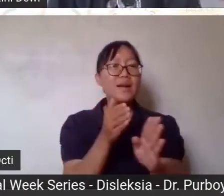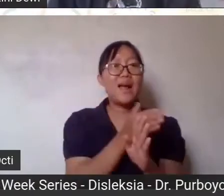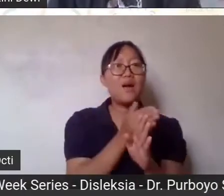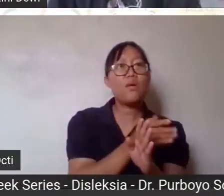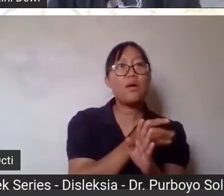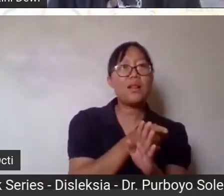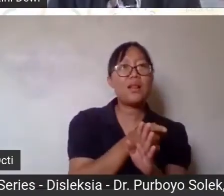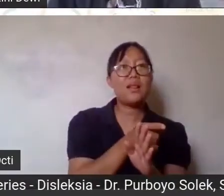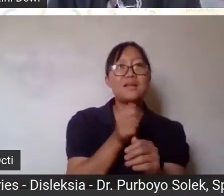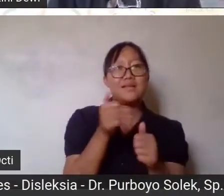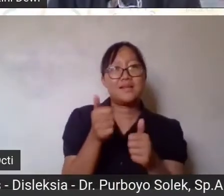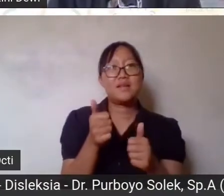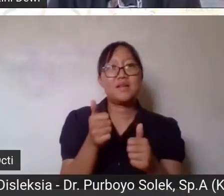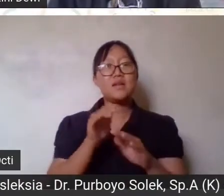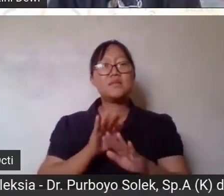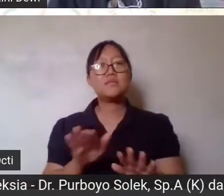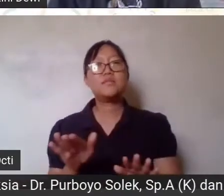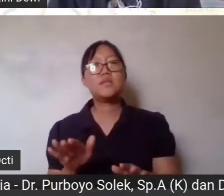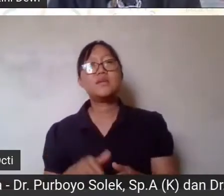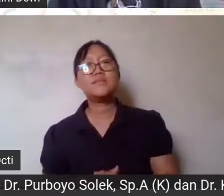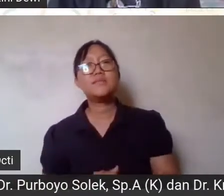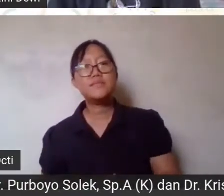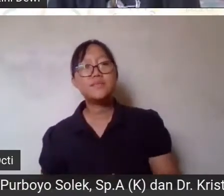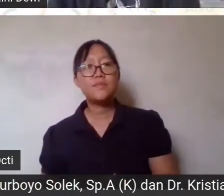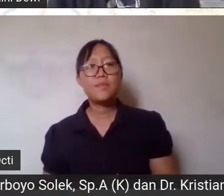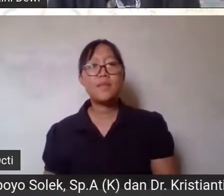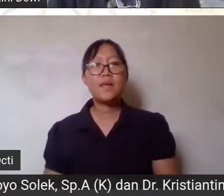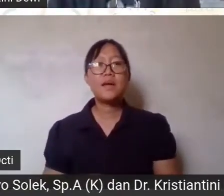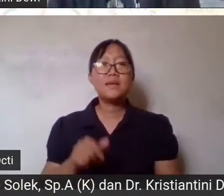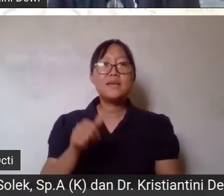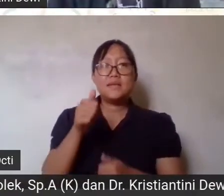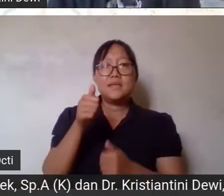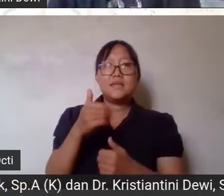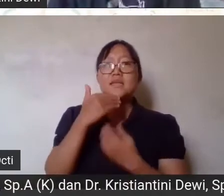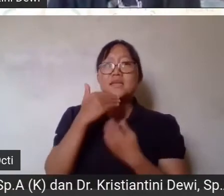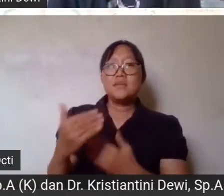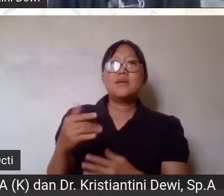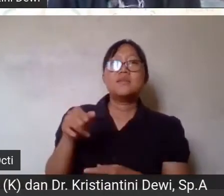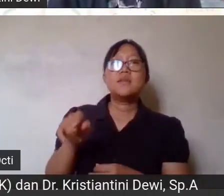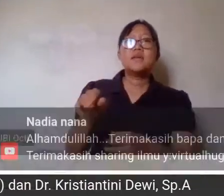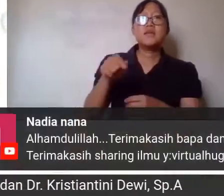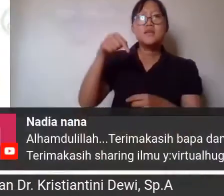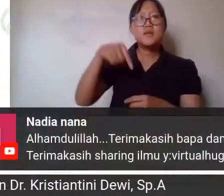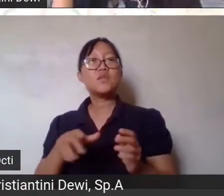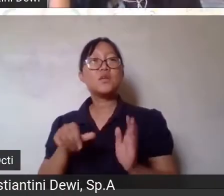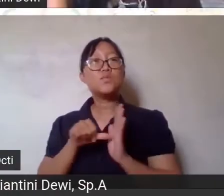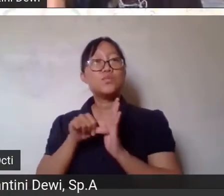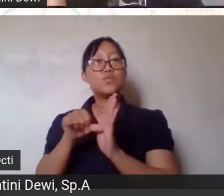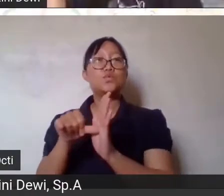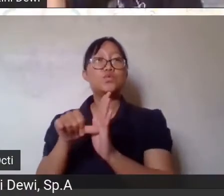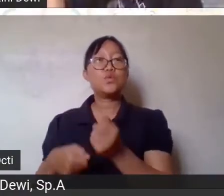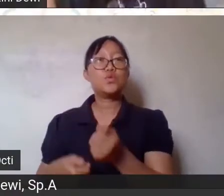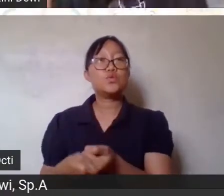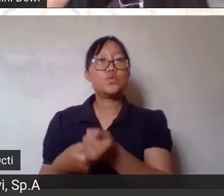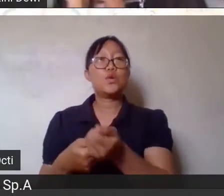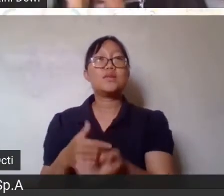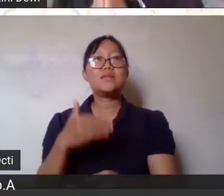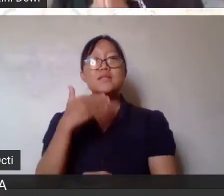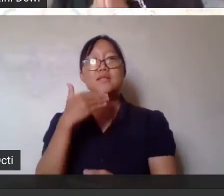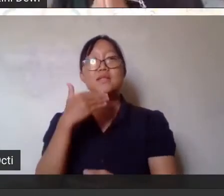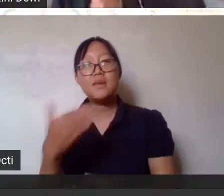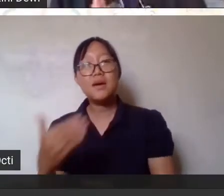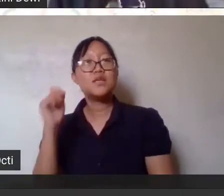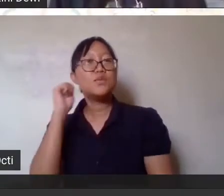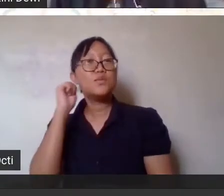Ya, semua yang terlibat, semua yang terkait itu harus menjadi ekosistem yang mendukung anak-anak. Ya, Dok ya. Betul. Terima kasih Dr.